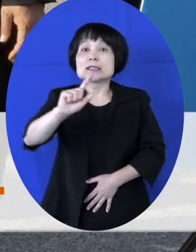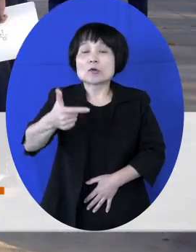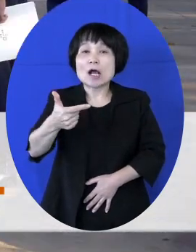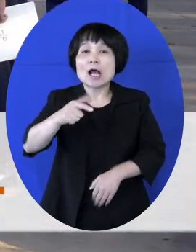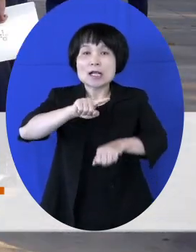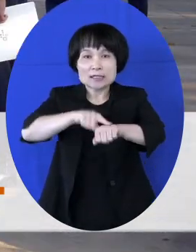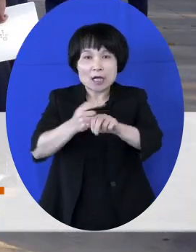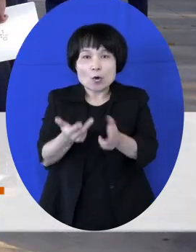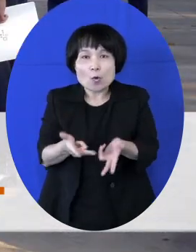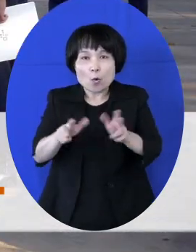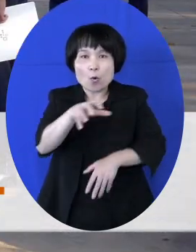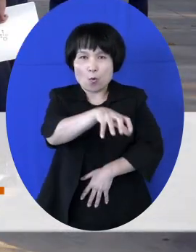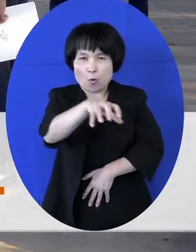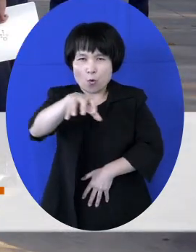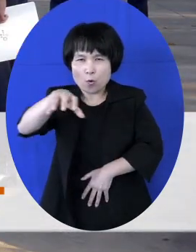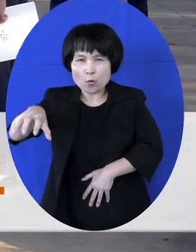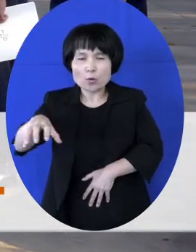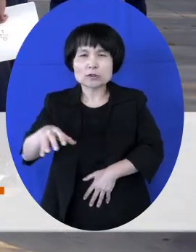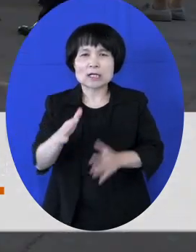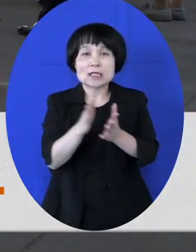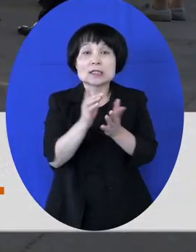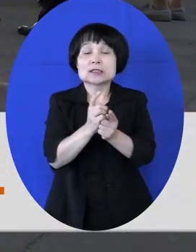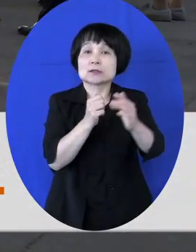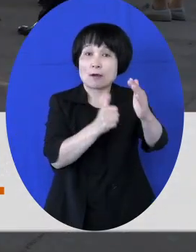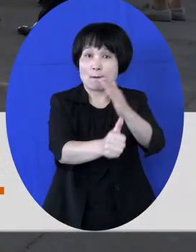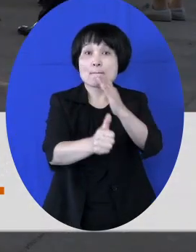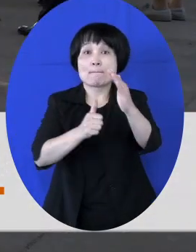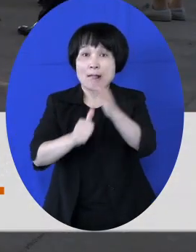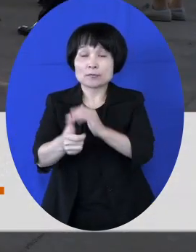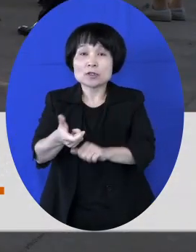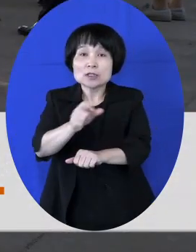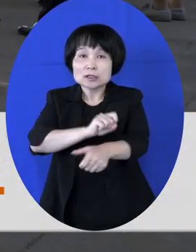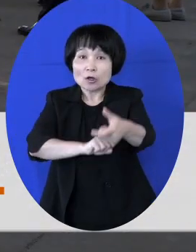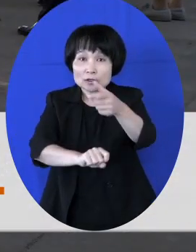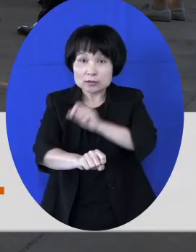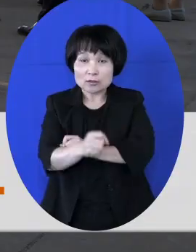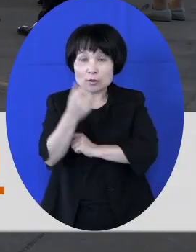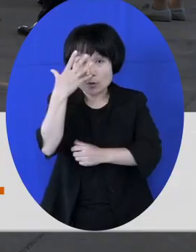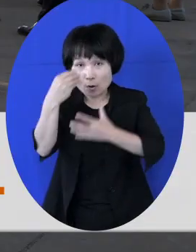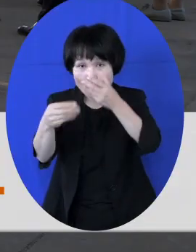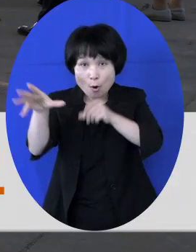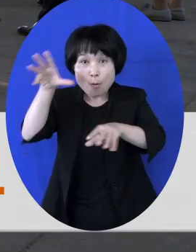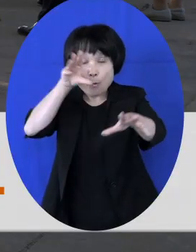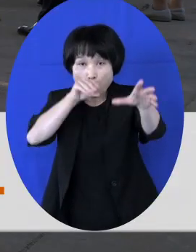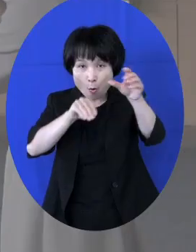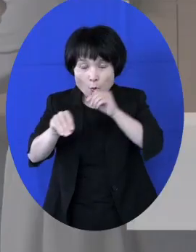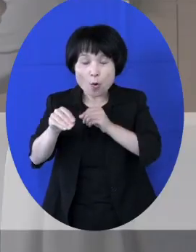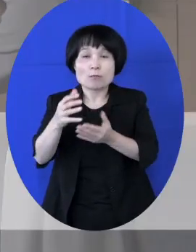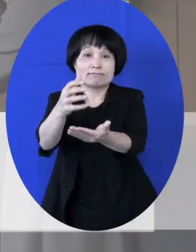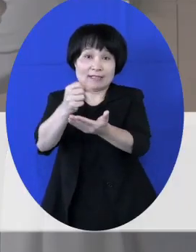계획지까지 다양한 현장을 직접 방문해 보다 적극적인 현장 행정을 도모했습니다.